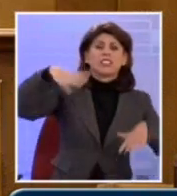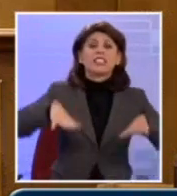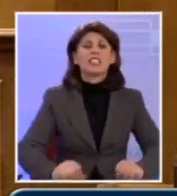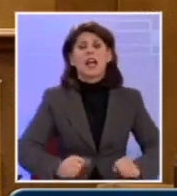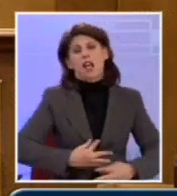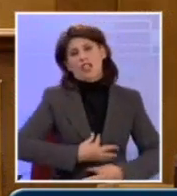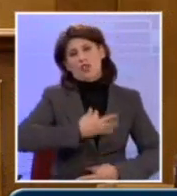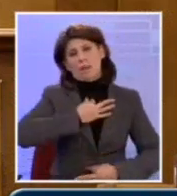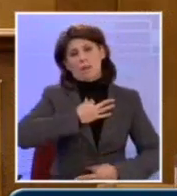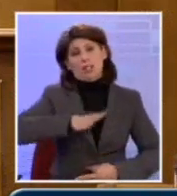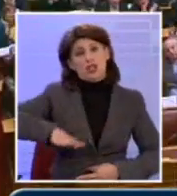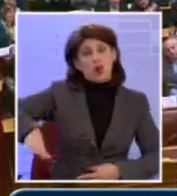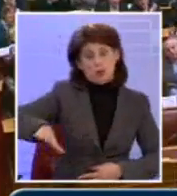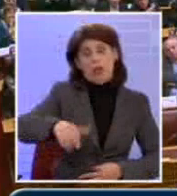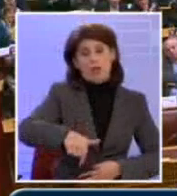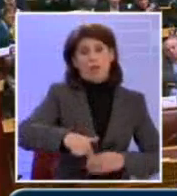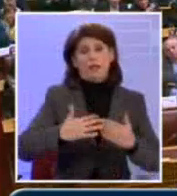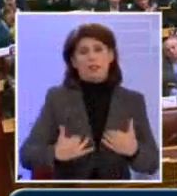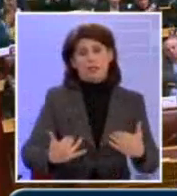αξιοπρέπειας.